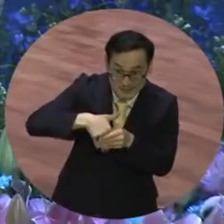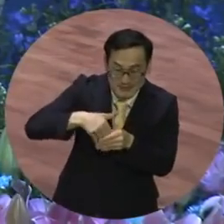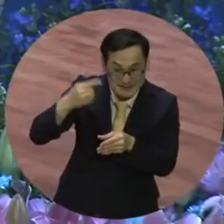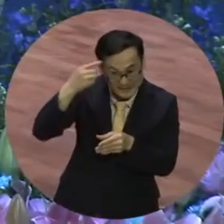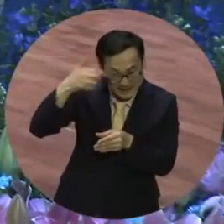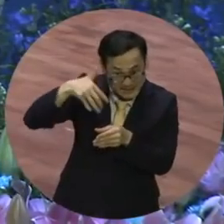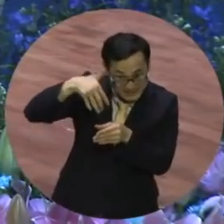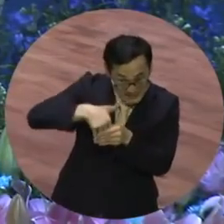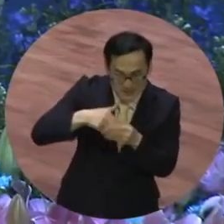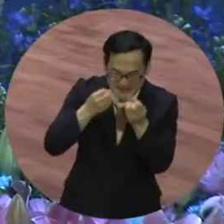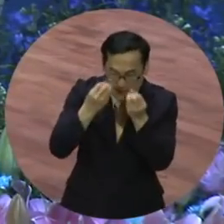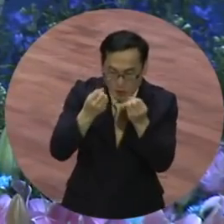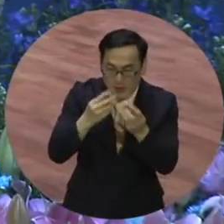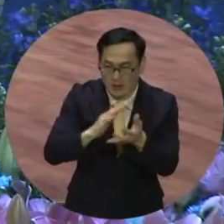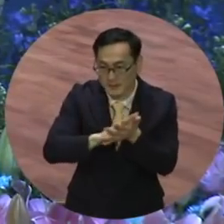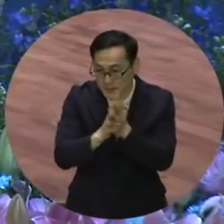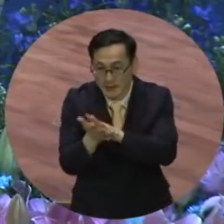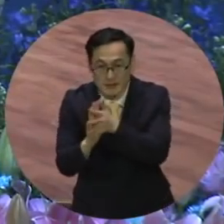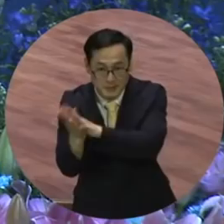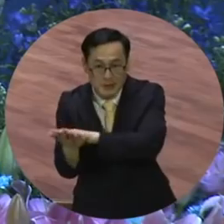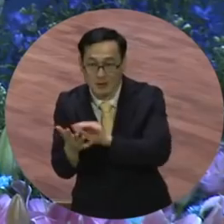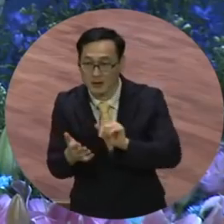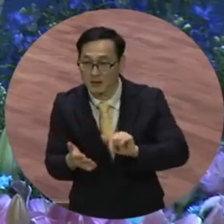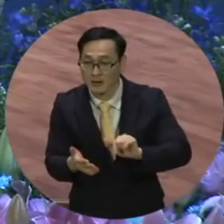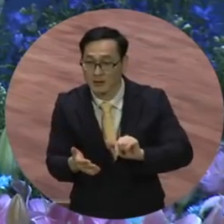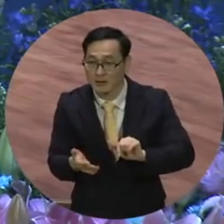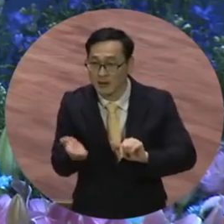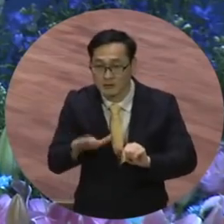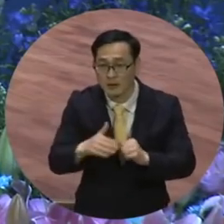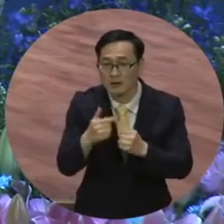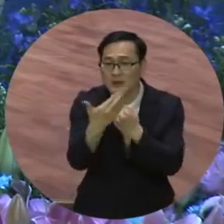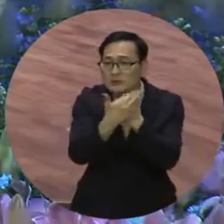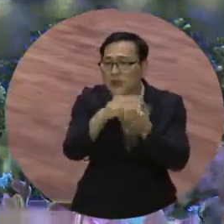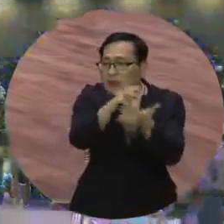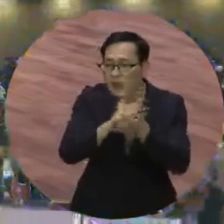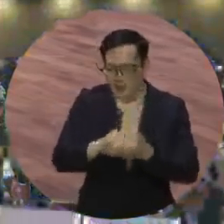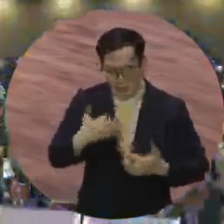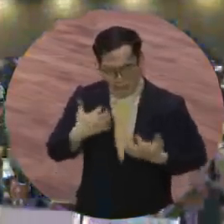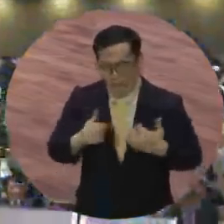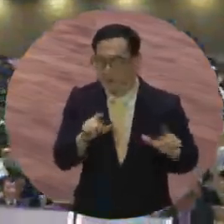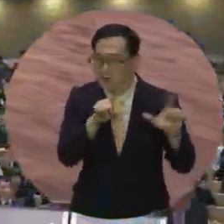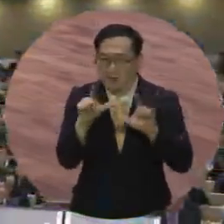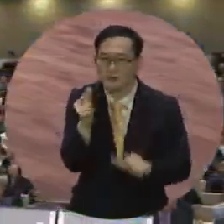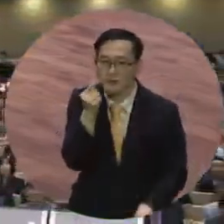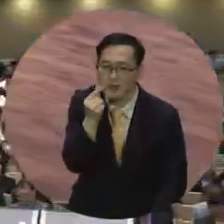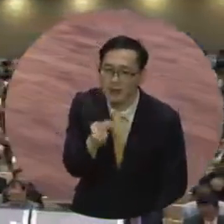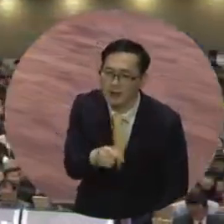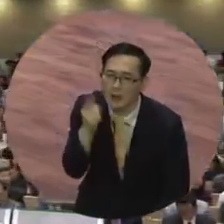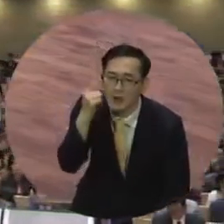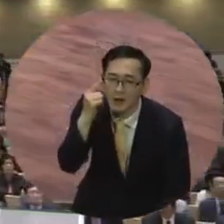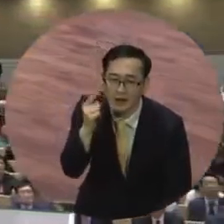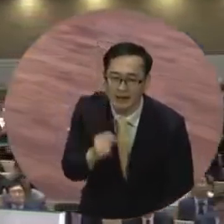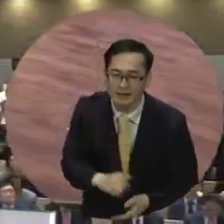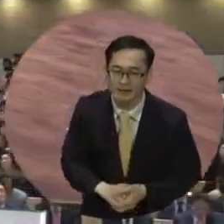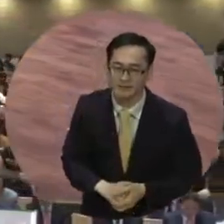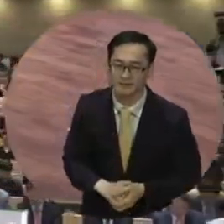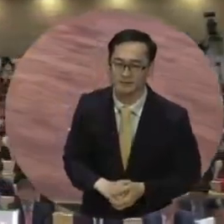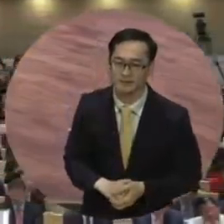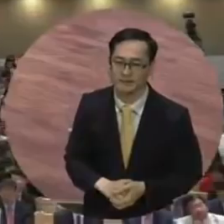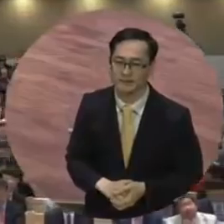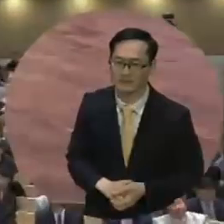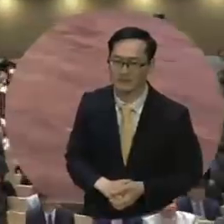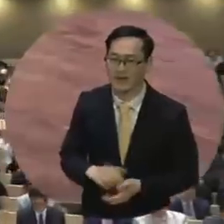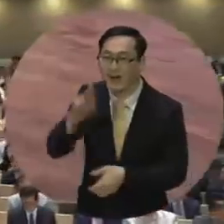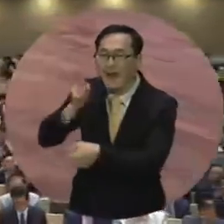사도 바울은 에베소 4장 20절 24절 이렇게 강조합니다. 너희는 유혹의 욕심을 따라 썩어져가는 구습을 따르는